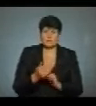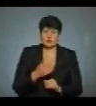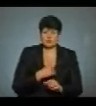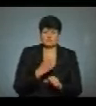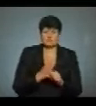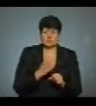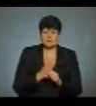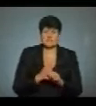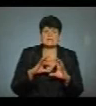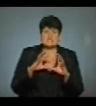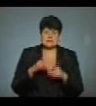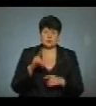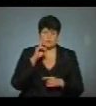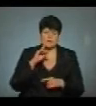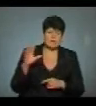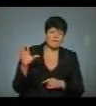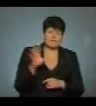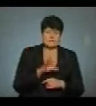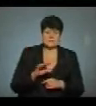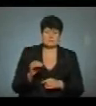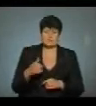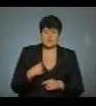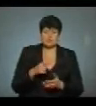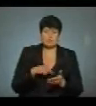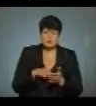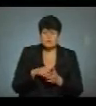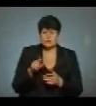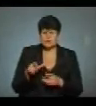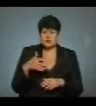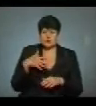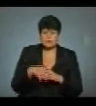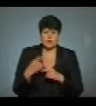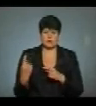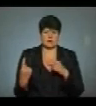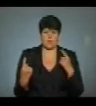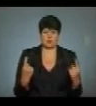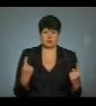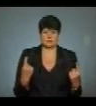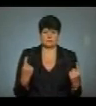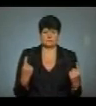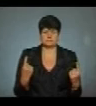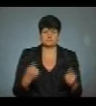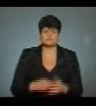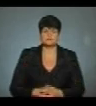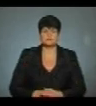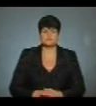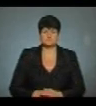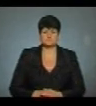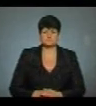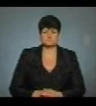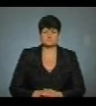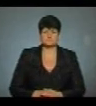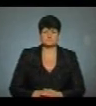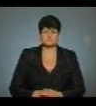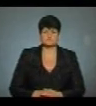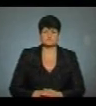зробити цей світ комфортніший для всіх, тобто щоб нас у цьому місті людина кожна розуміла один одного. Анжела Шова, Василь Панчук. Новини